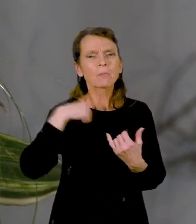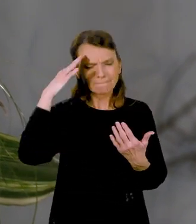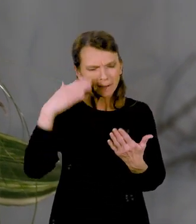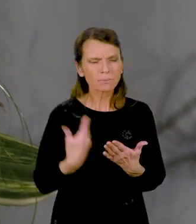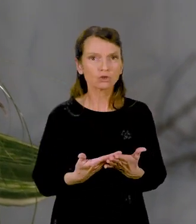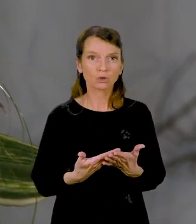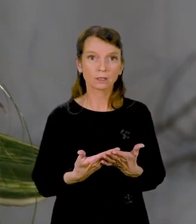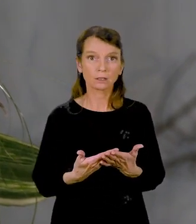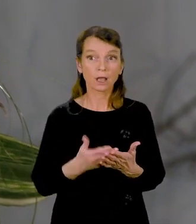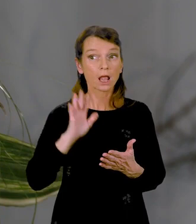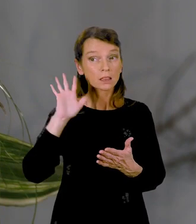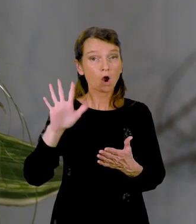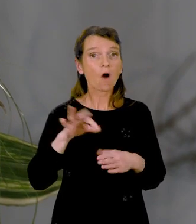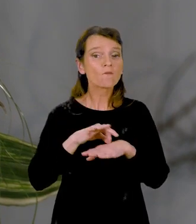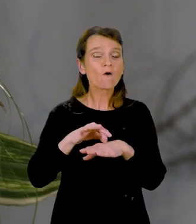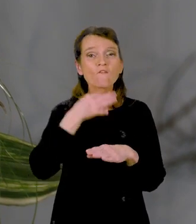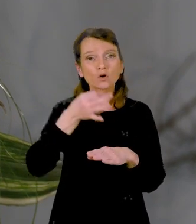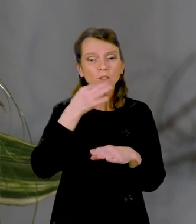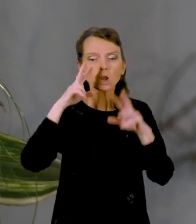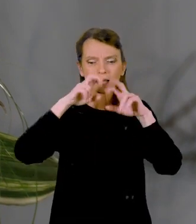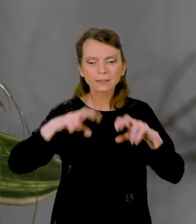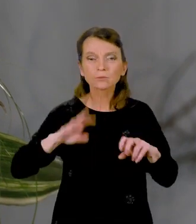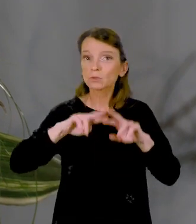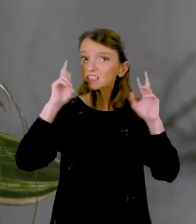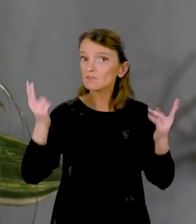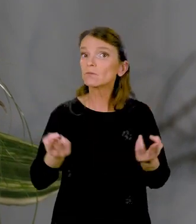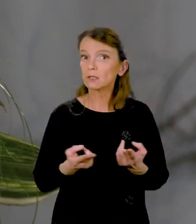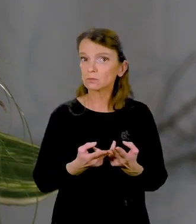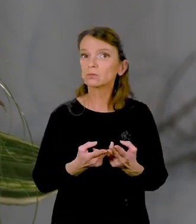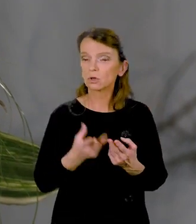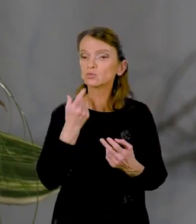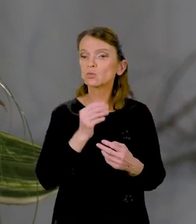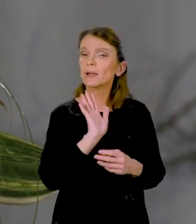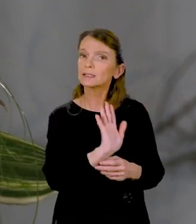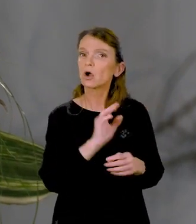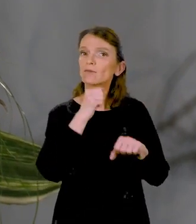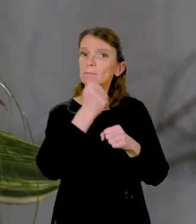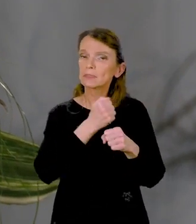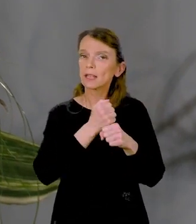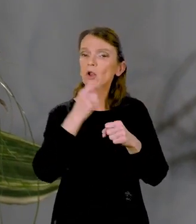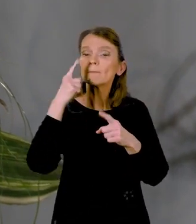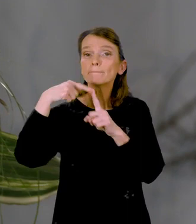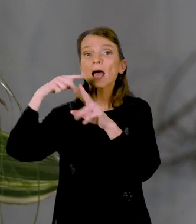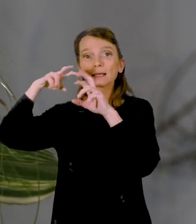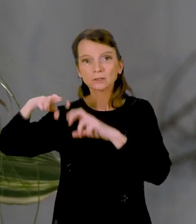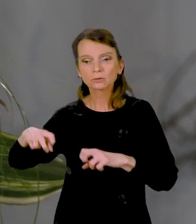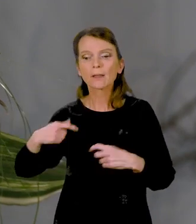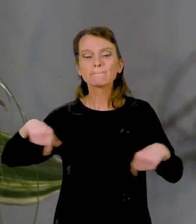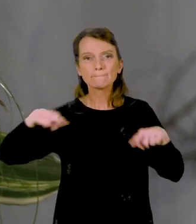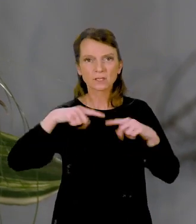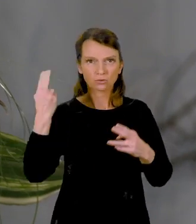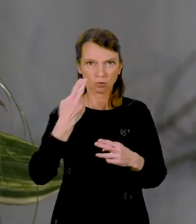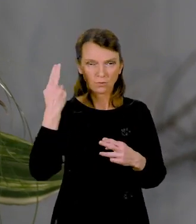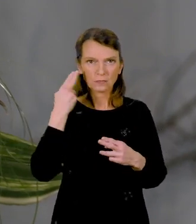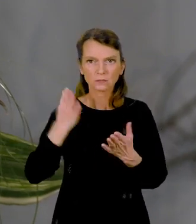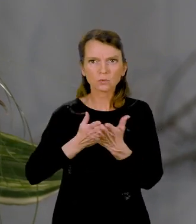Prešernovo delo raziskujejo tudi po vsem svetu in skupaj z njegovim delom in s tem raziskovanjem se uveljavljamo Slovenci in